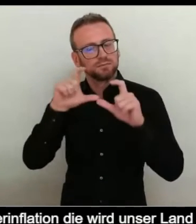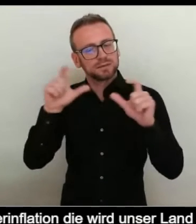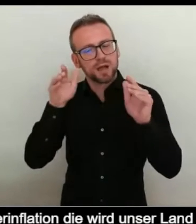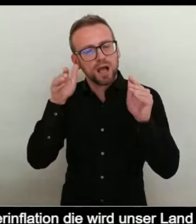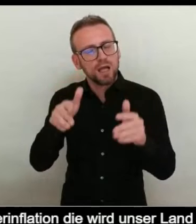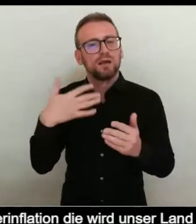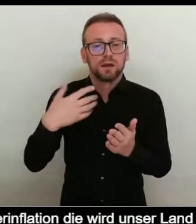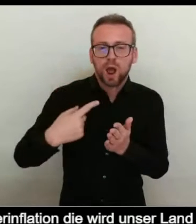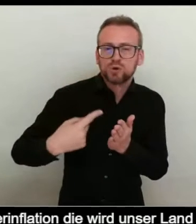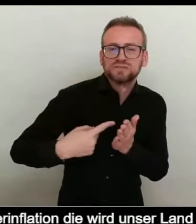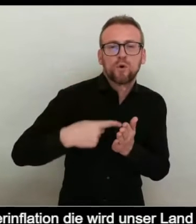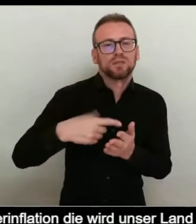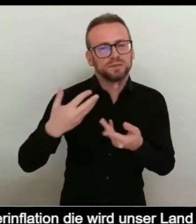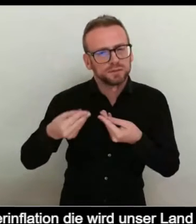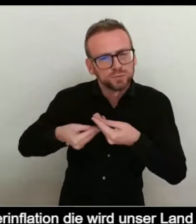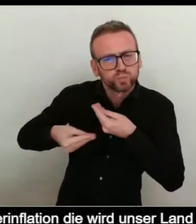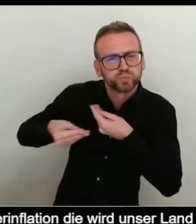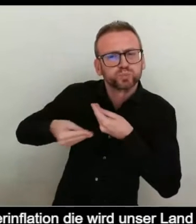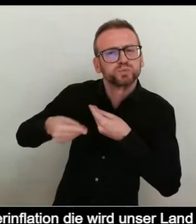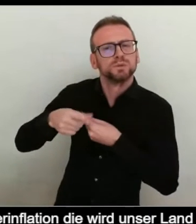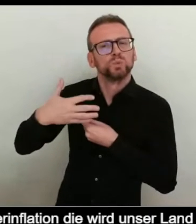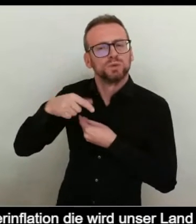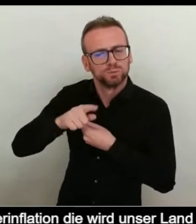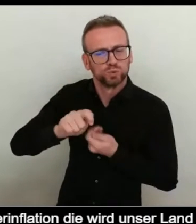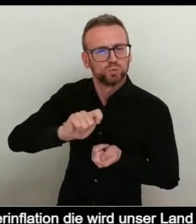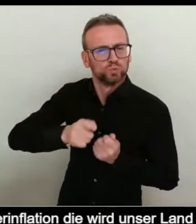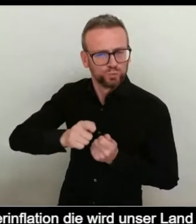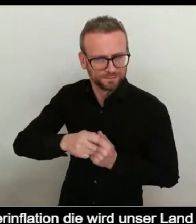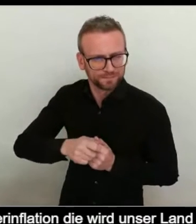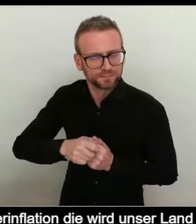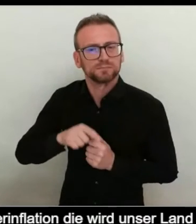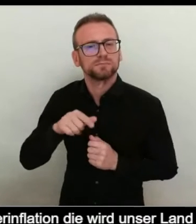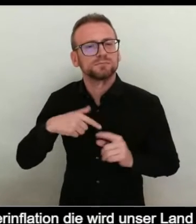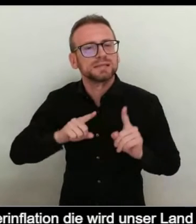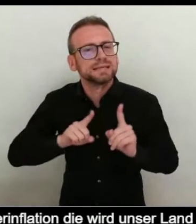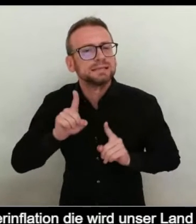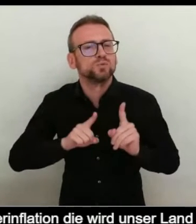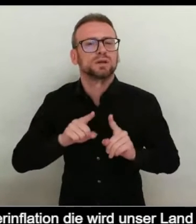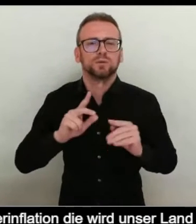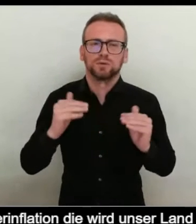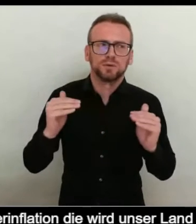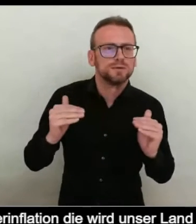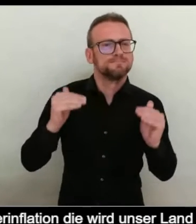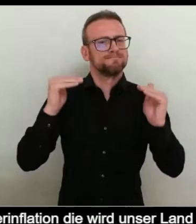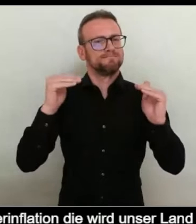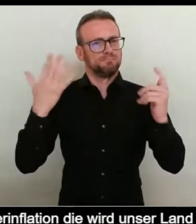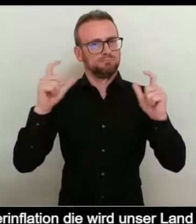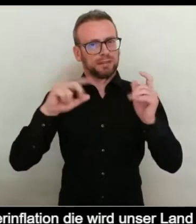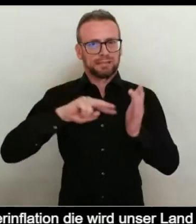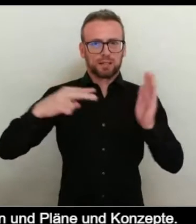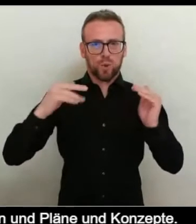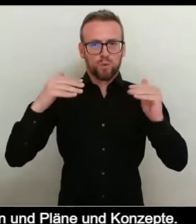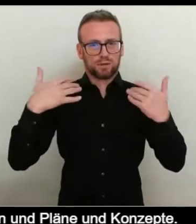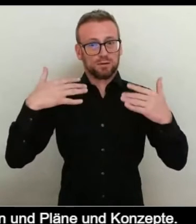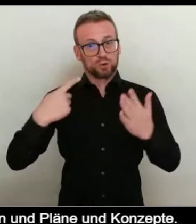einen großen Beitrag dazu leisten, dass es gelingt, Klimaschutz gelingt, industrielle Transformation gelingt, der Wandel Deutschlands zu